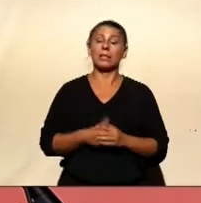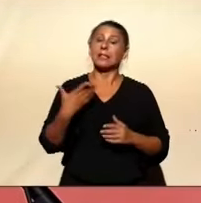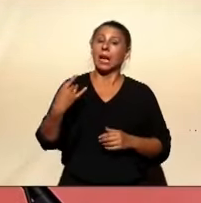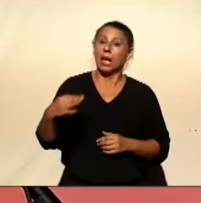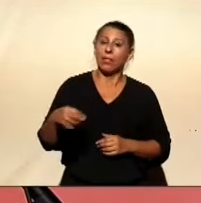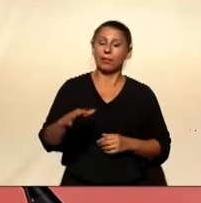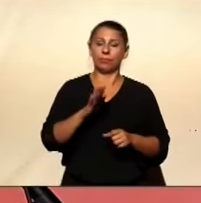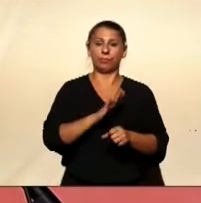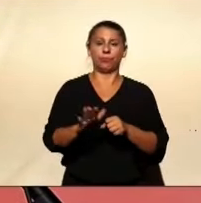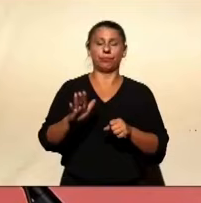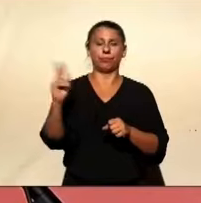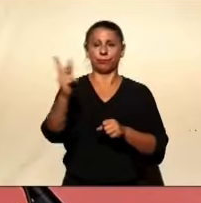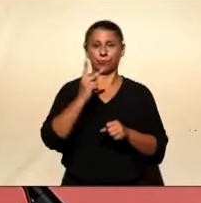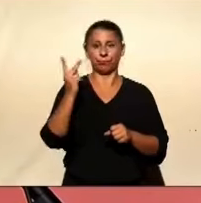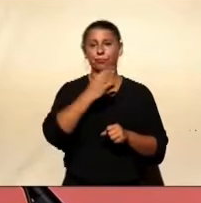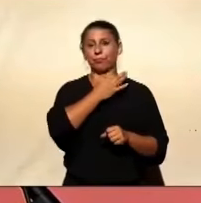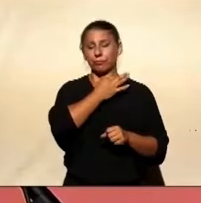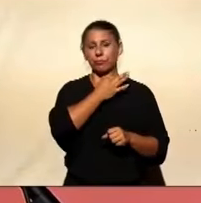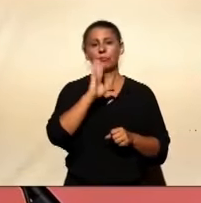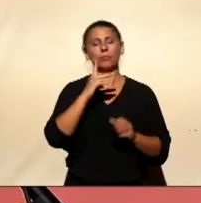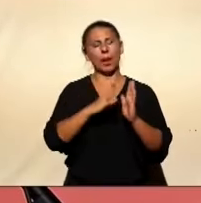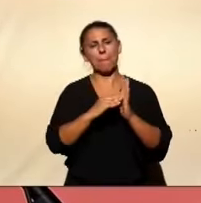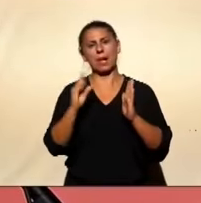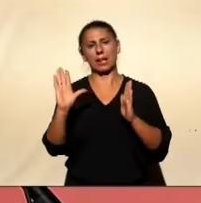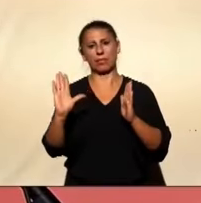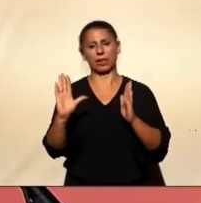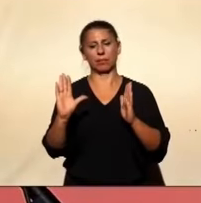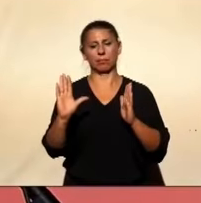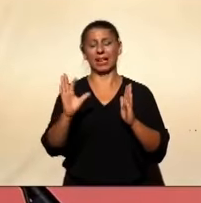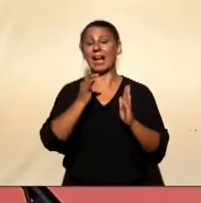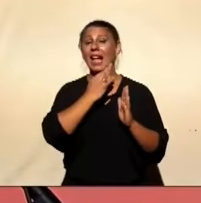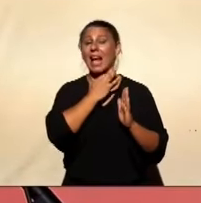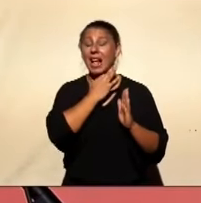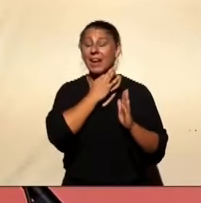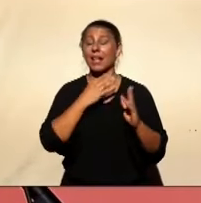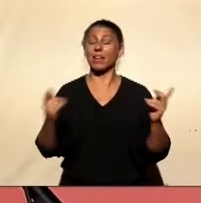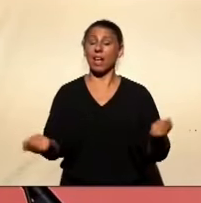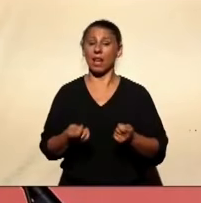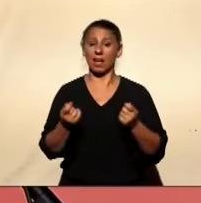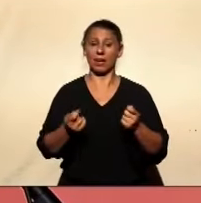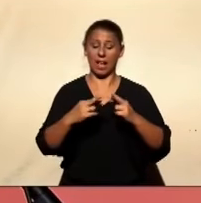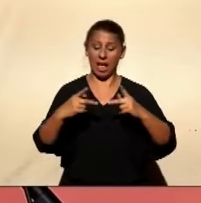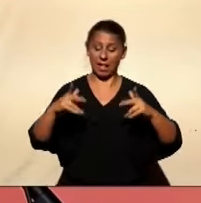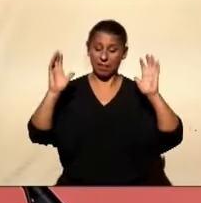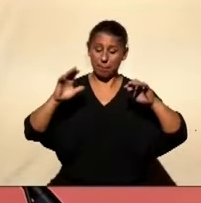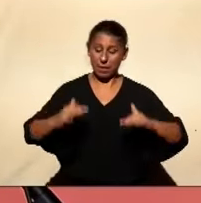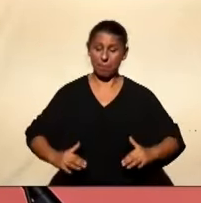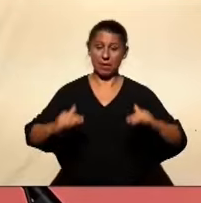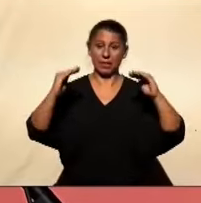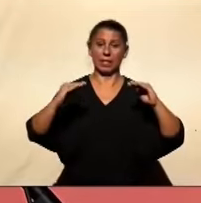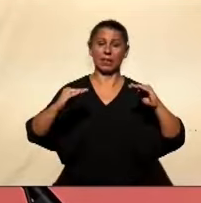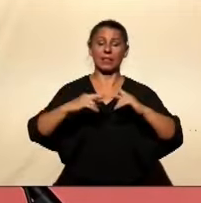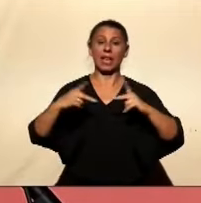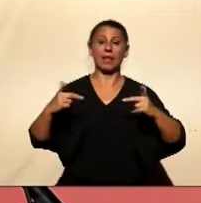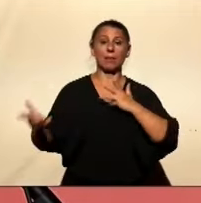αδυναμία κάλυψης κοινωνικών αναγκών, όπως είναι τα αναγκαία έργα αντιπλημμυρικής και